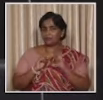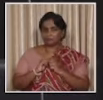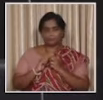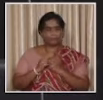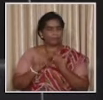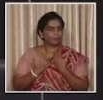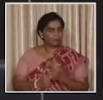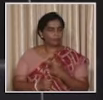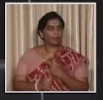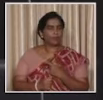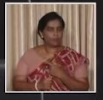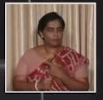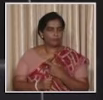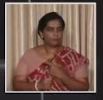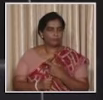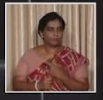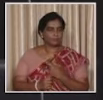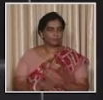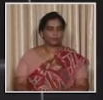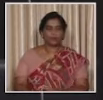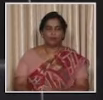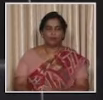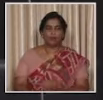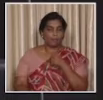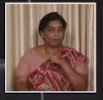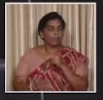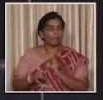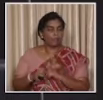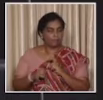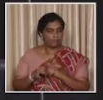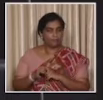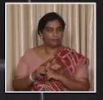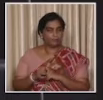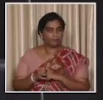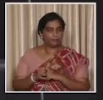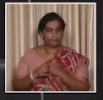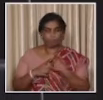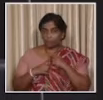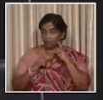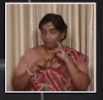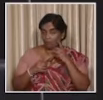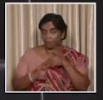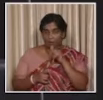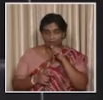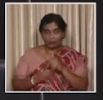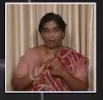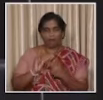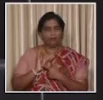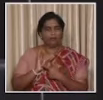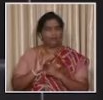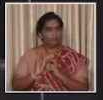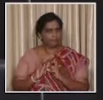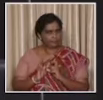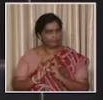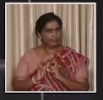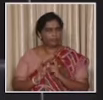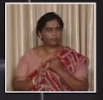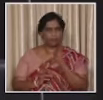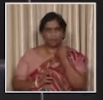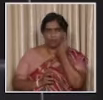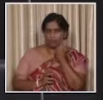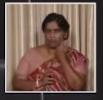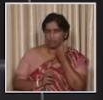Lavanabadake Prasne, Matare, ඒ ප්‍රශ්නයත් මම දන්නා මේක මේ තාක්ෂණිකව හරි